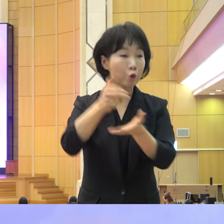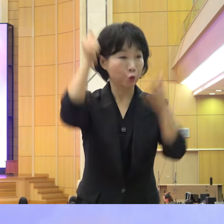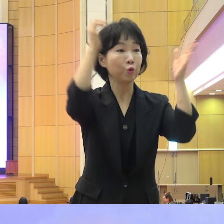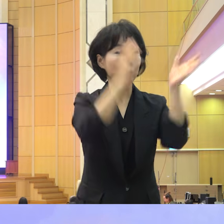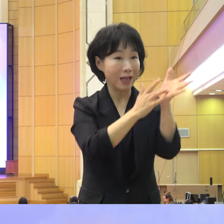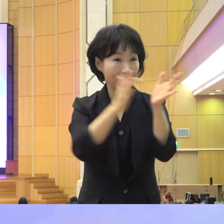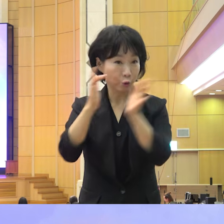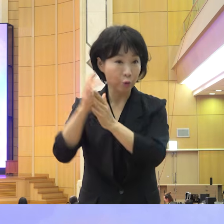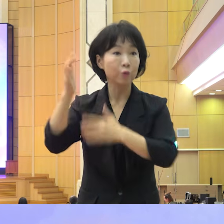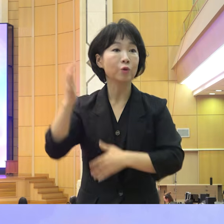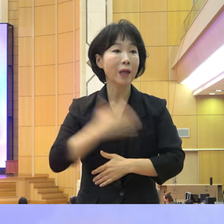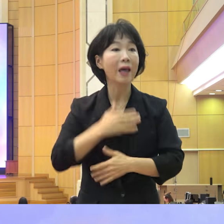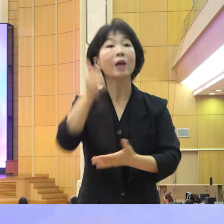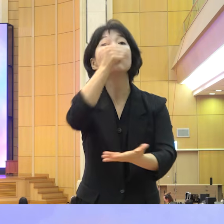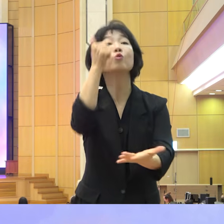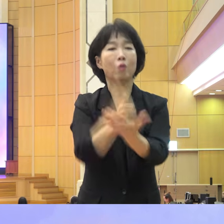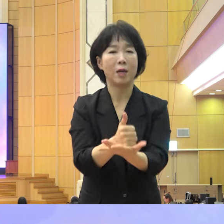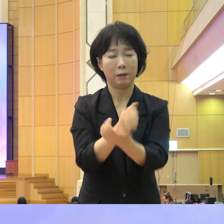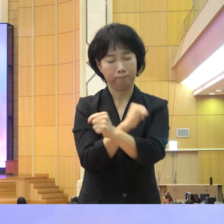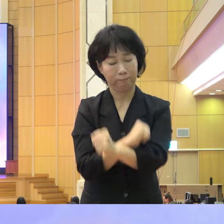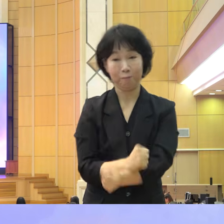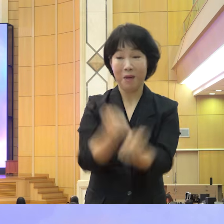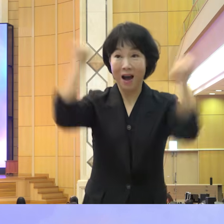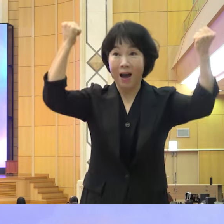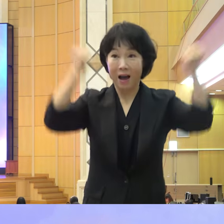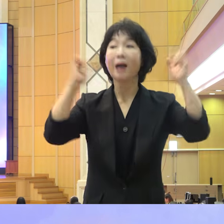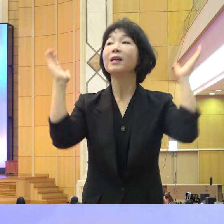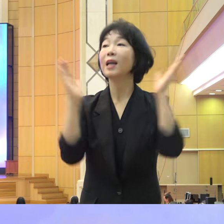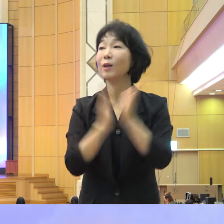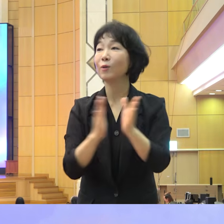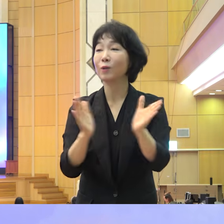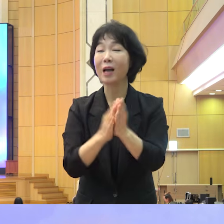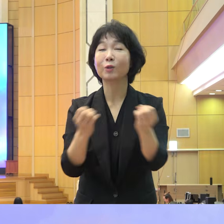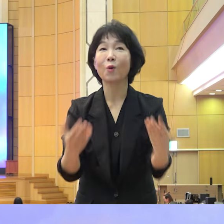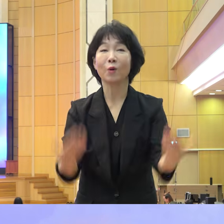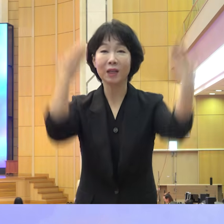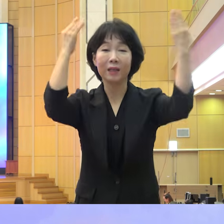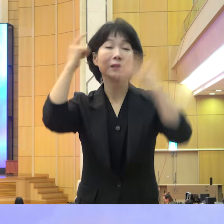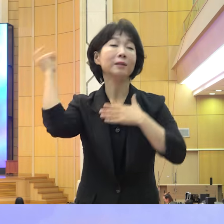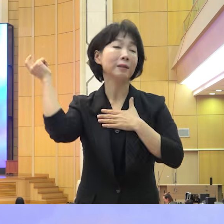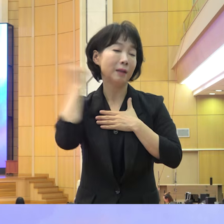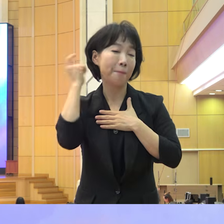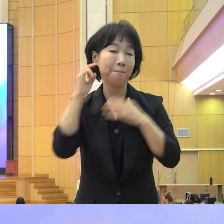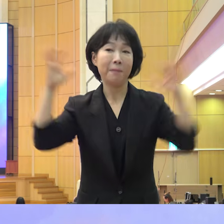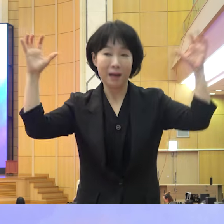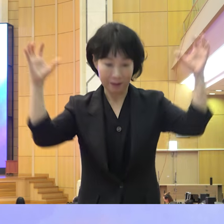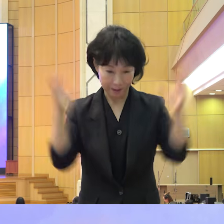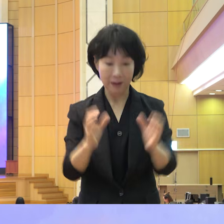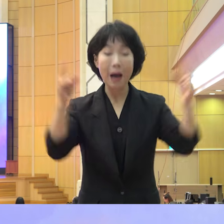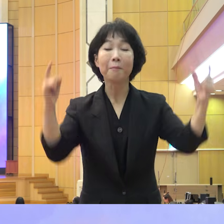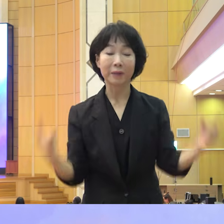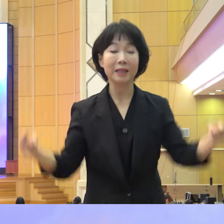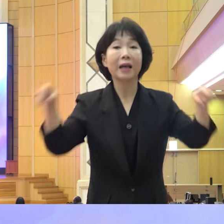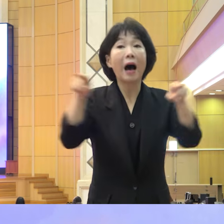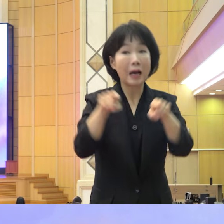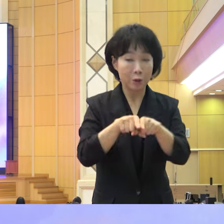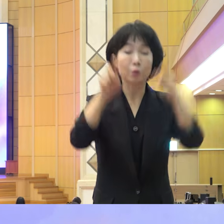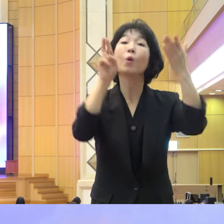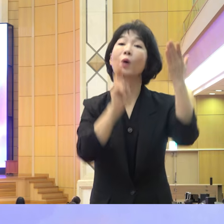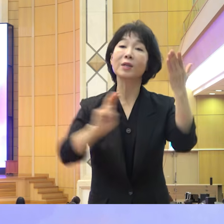속죄함 주 예수 내 죄를 속했네. 할렐루야 소리를 합하여